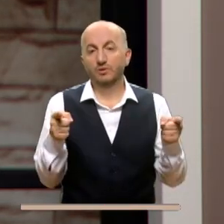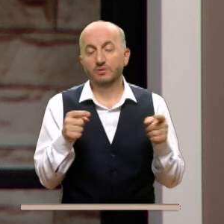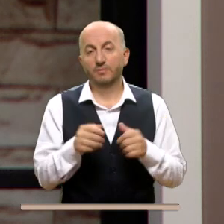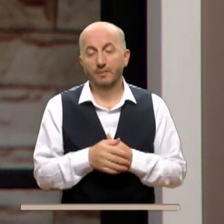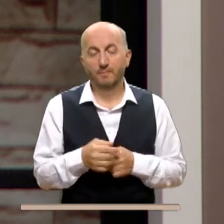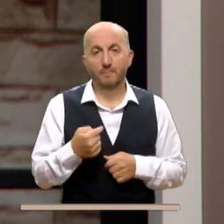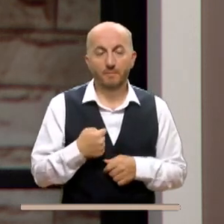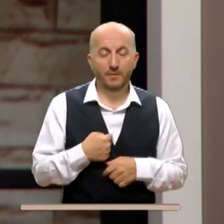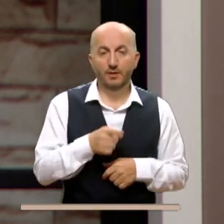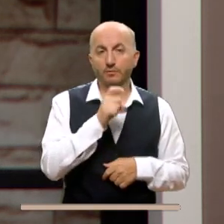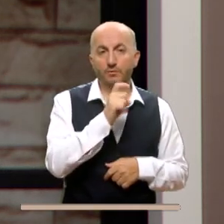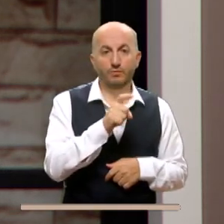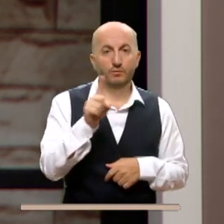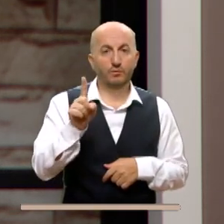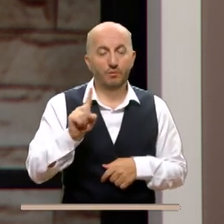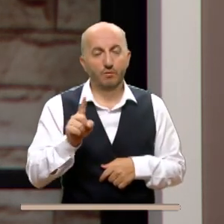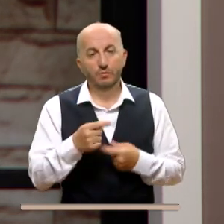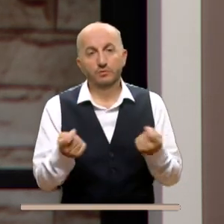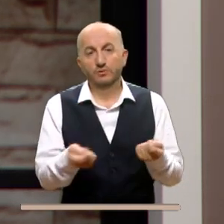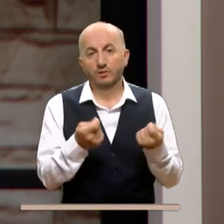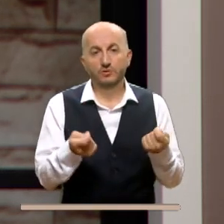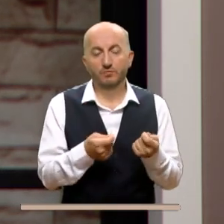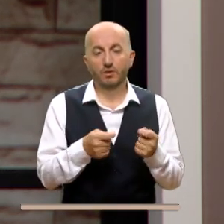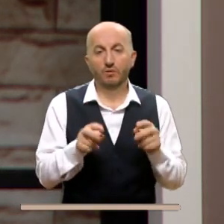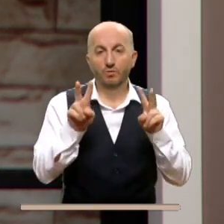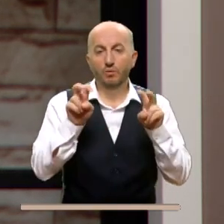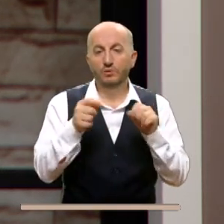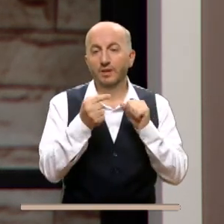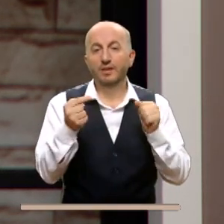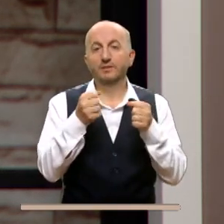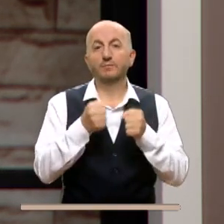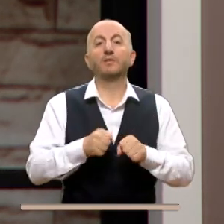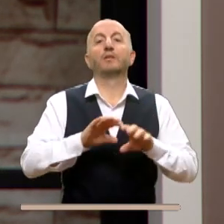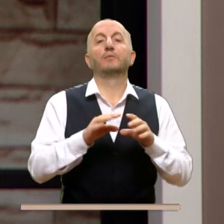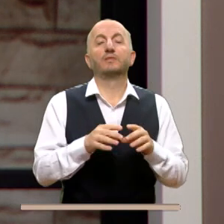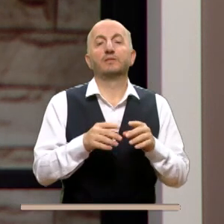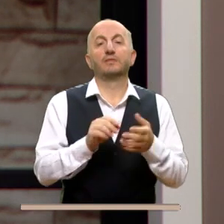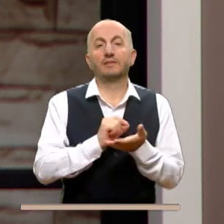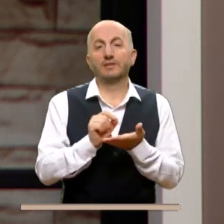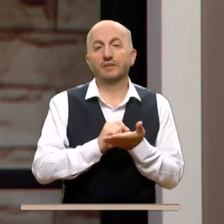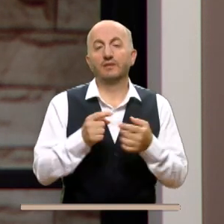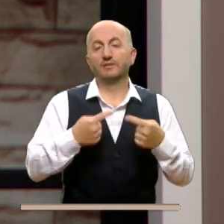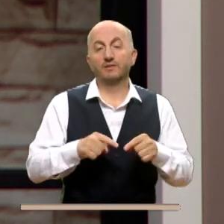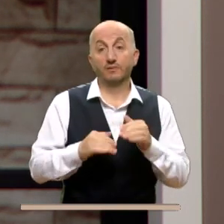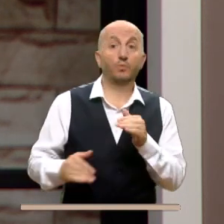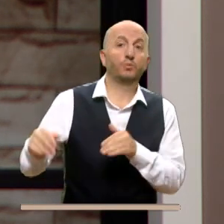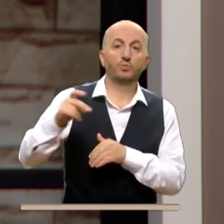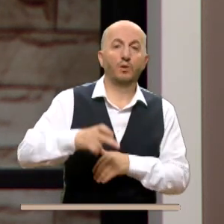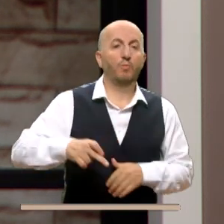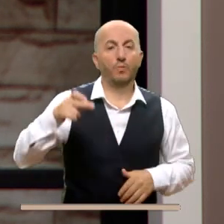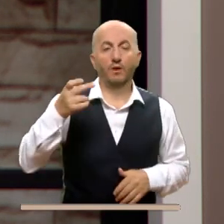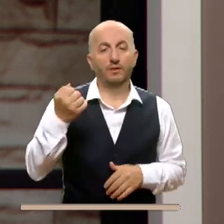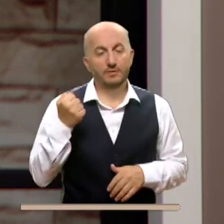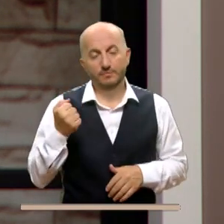Benim 9-10'daki çalışma yarım şu şekildeydi. Konu eksiğim kalmasın, yazılardan da yüksek alayım. Yani bütün odağım derste olmayacak